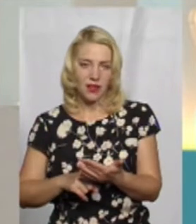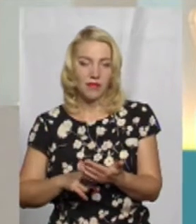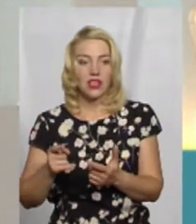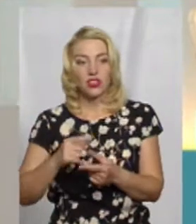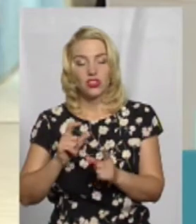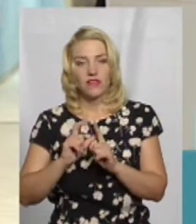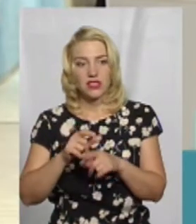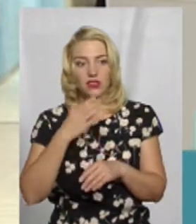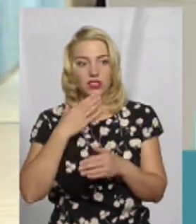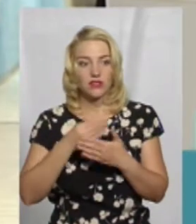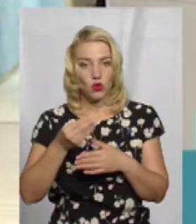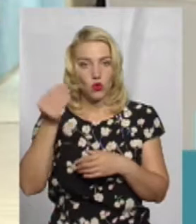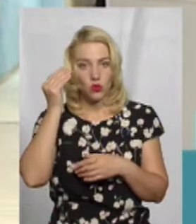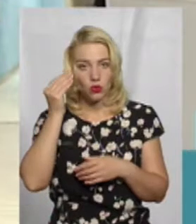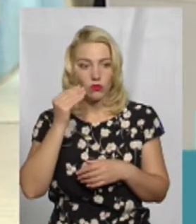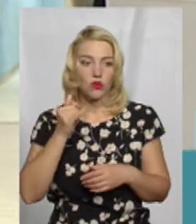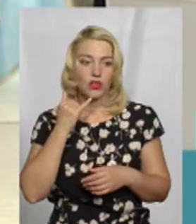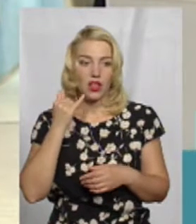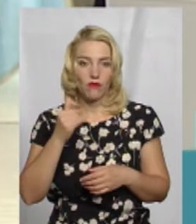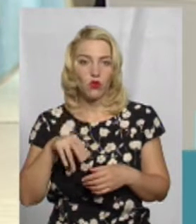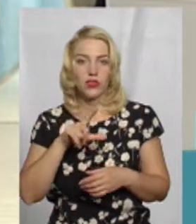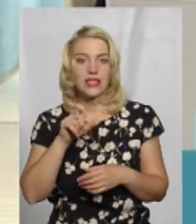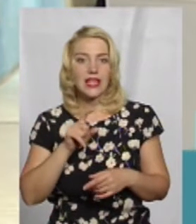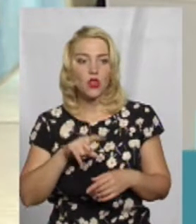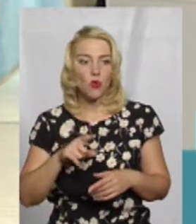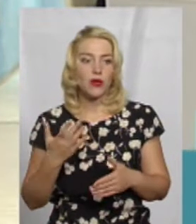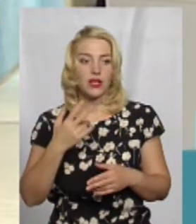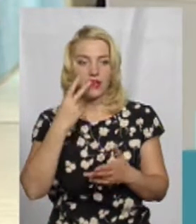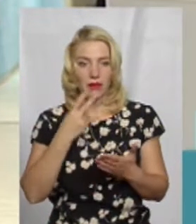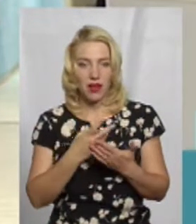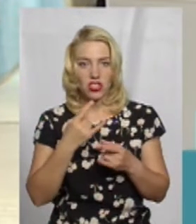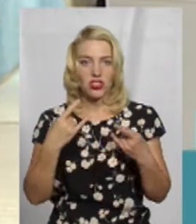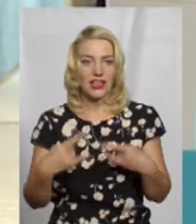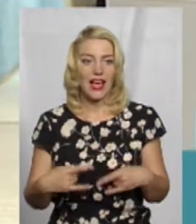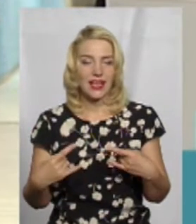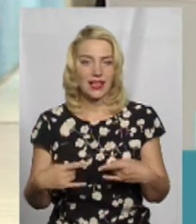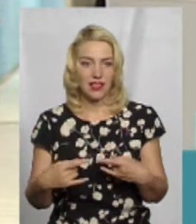чи висловити свою думку, телефонуйте за номером, який ви бачите на екрані.